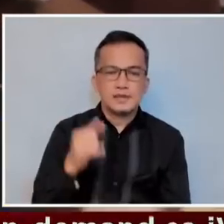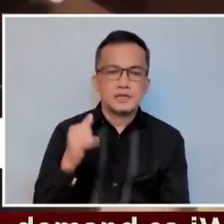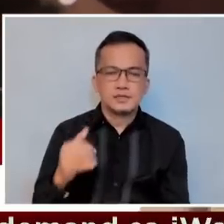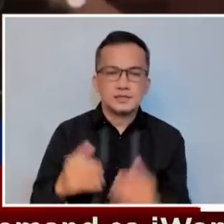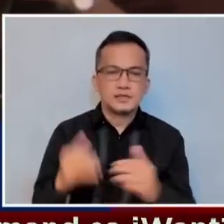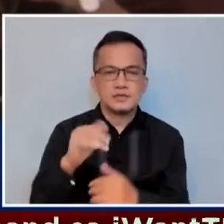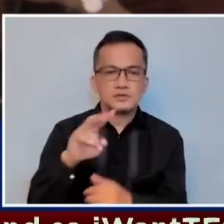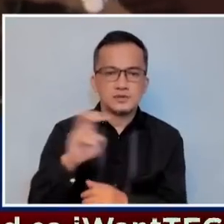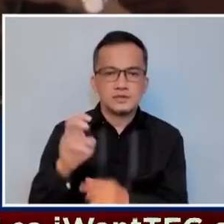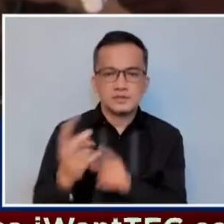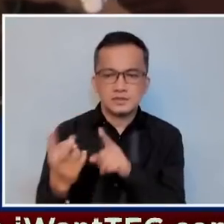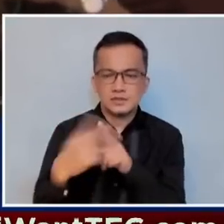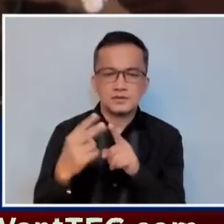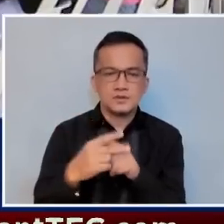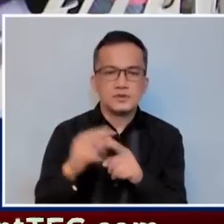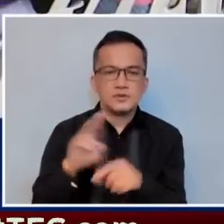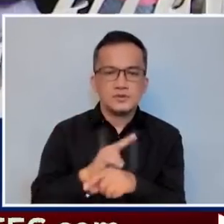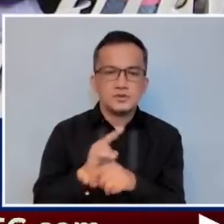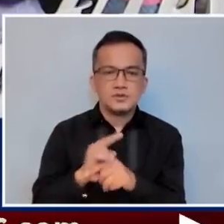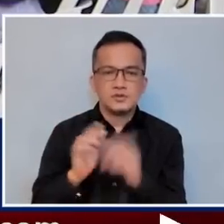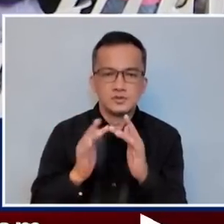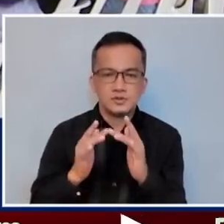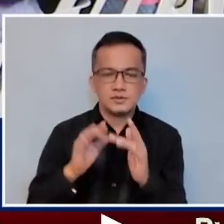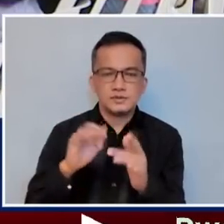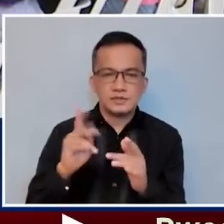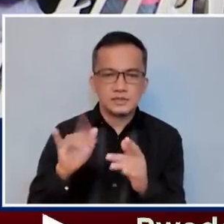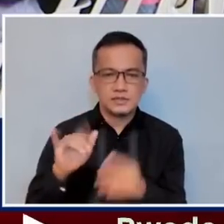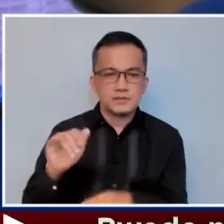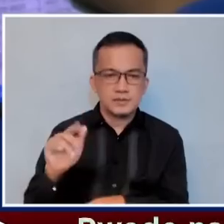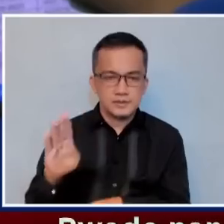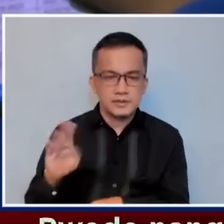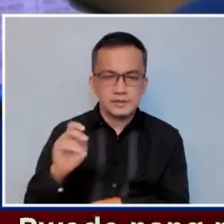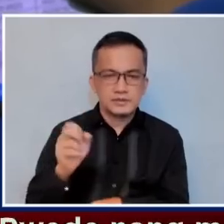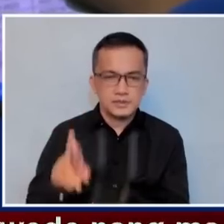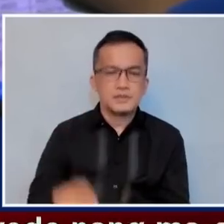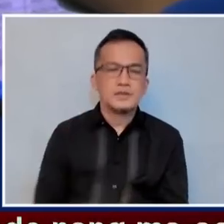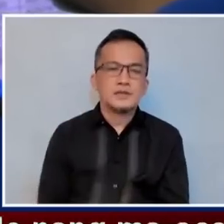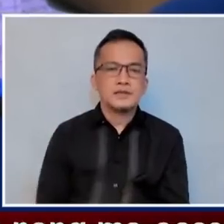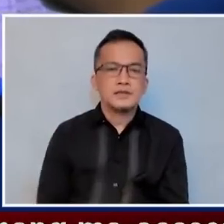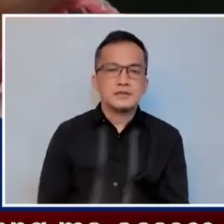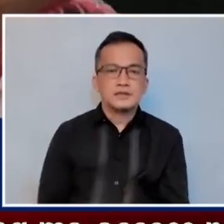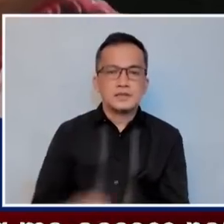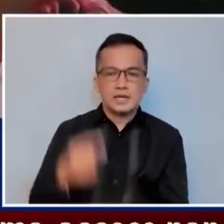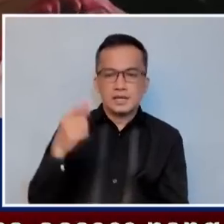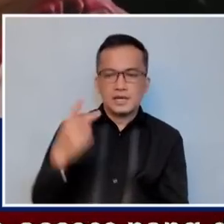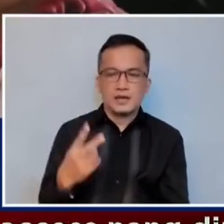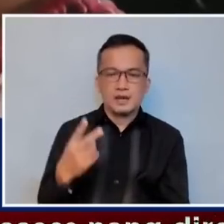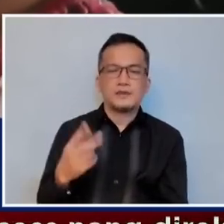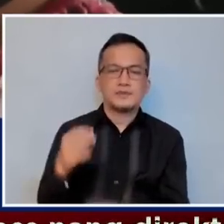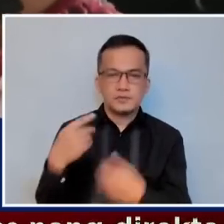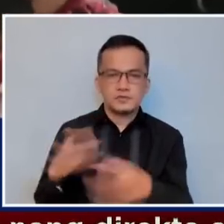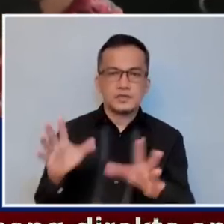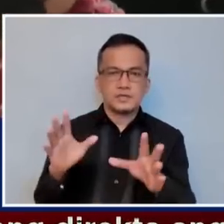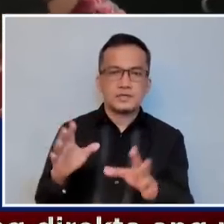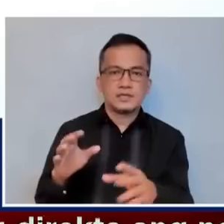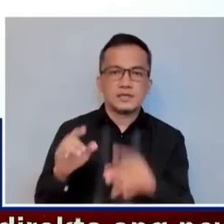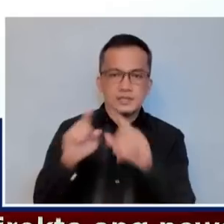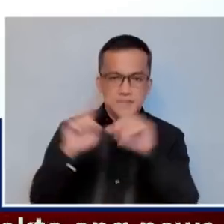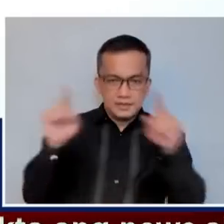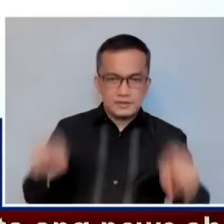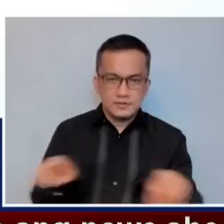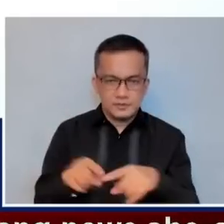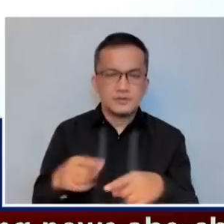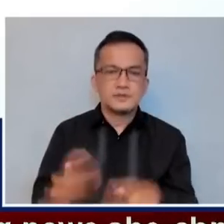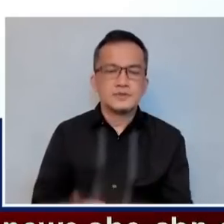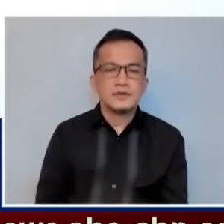ang nag-apply gamit ang online facility ng LTFRB-NCR. At kalahati nito ay nakakuha na ng fare matrix.